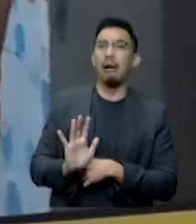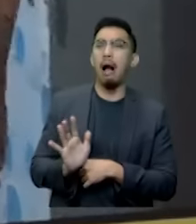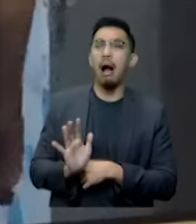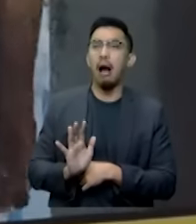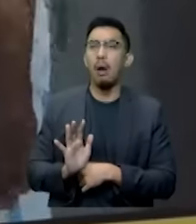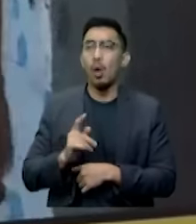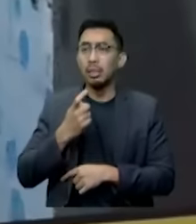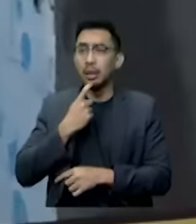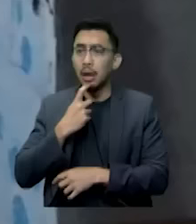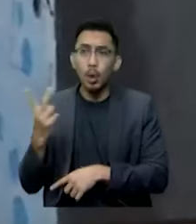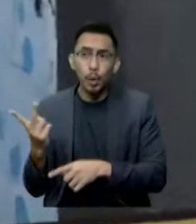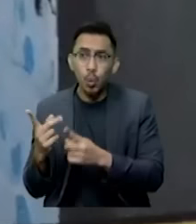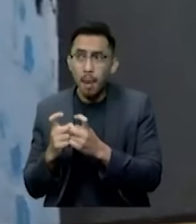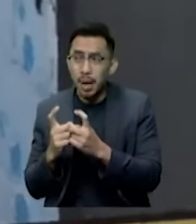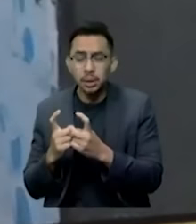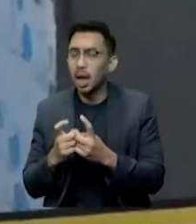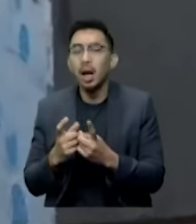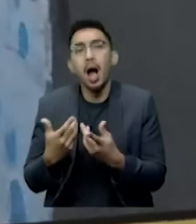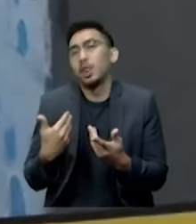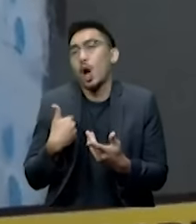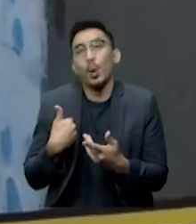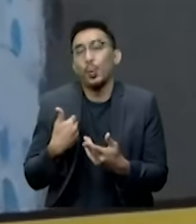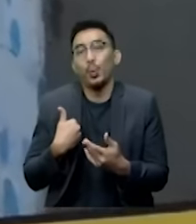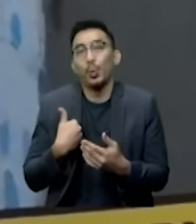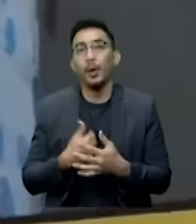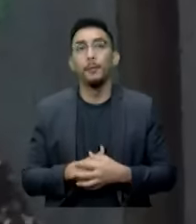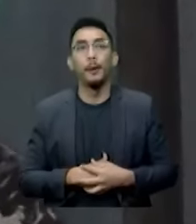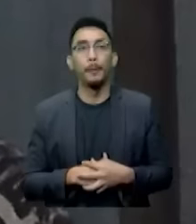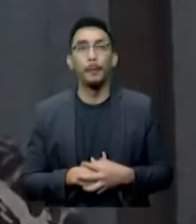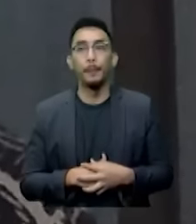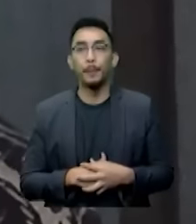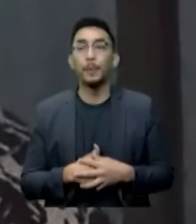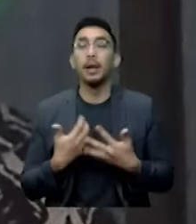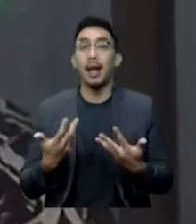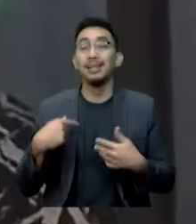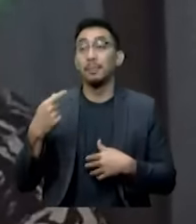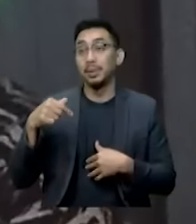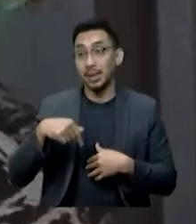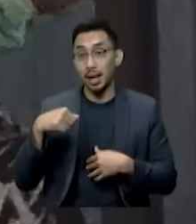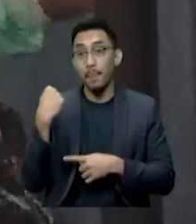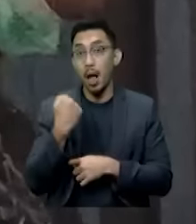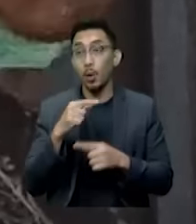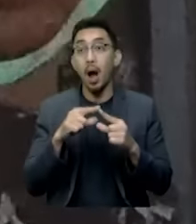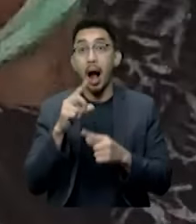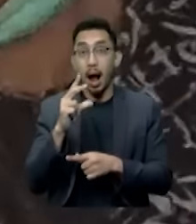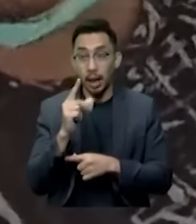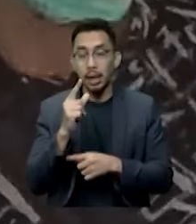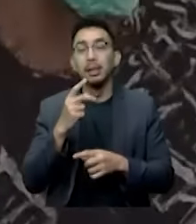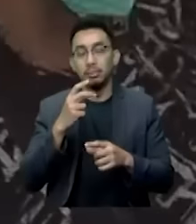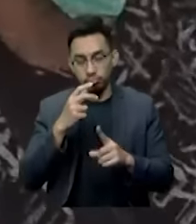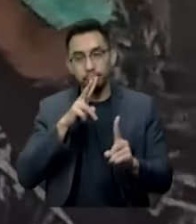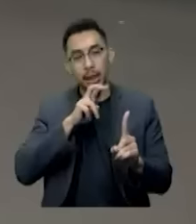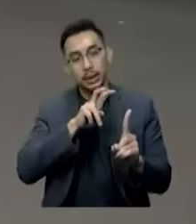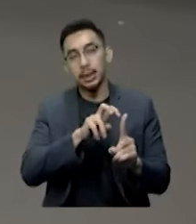perhotelan dengan pelaku yang merupakan lulusan SMA. Hingga saat ini, pelaku AR masih diperiksa di Mapolsek